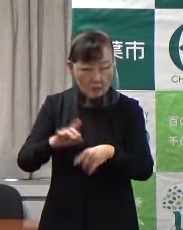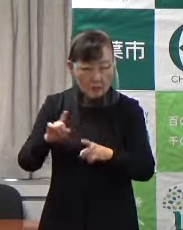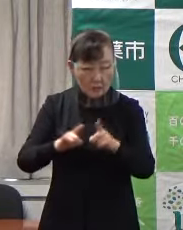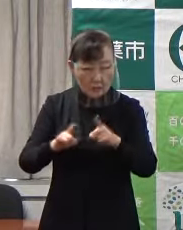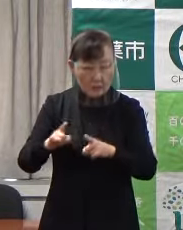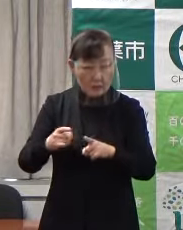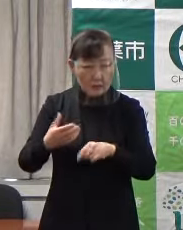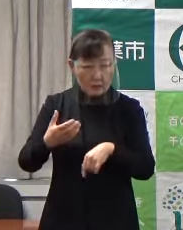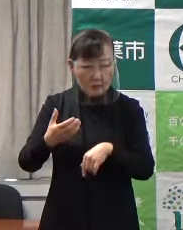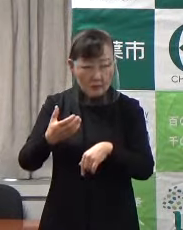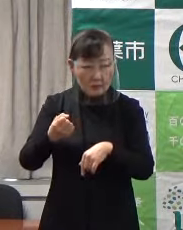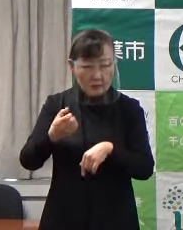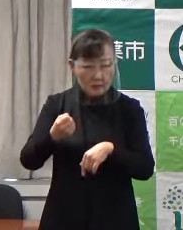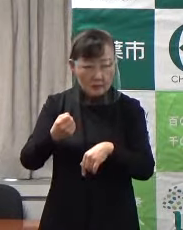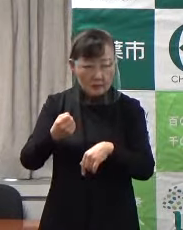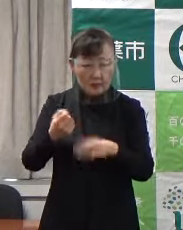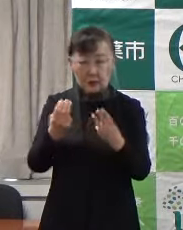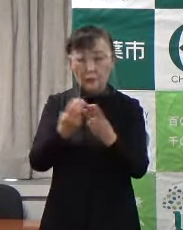ん